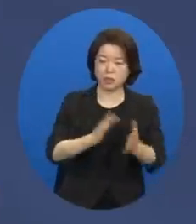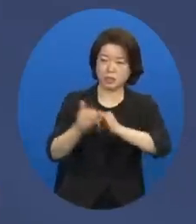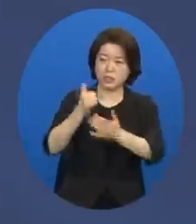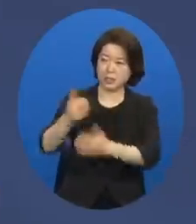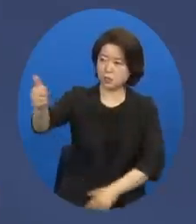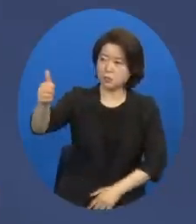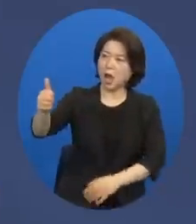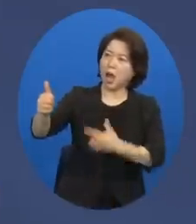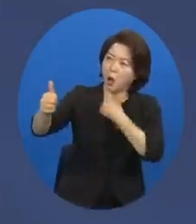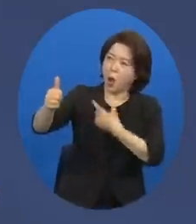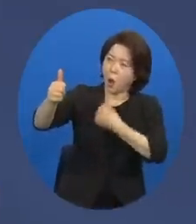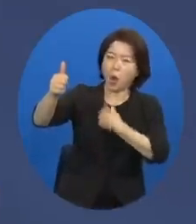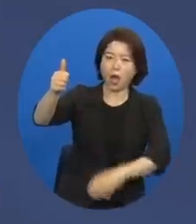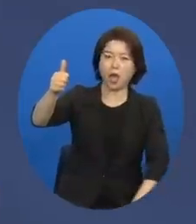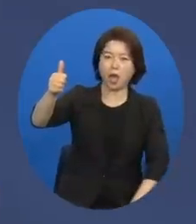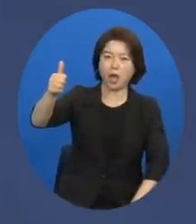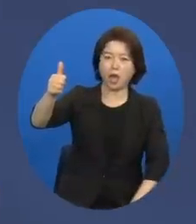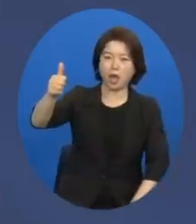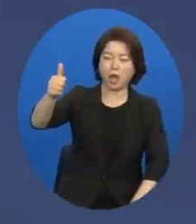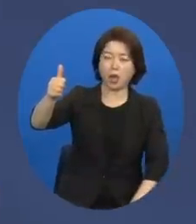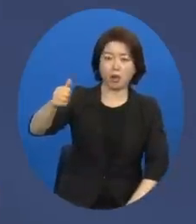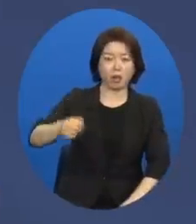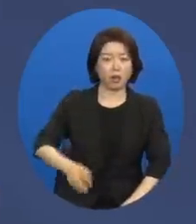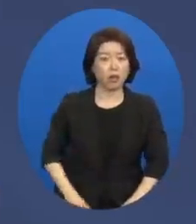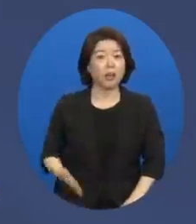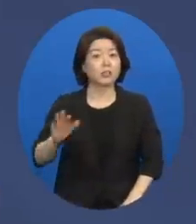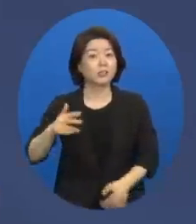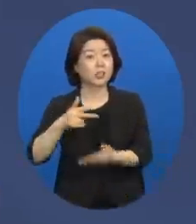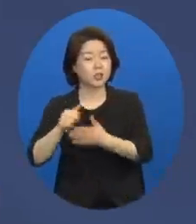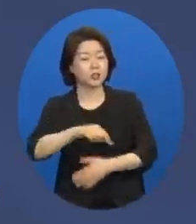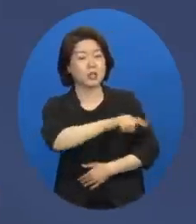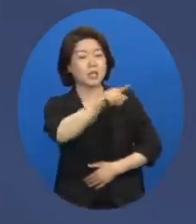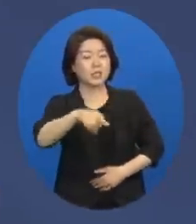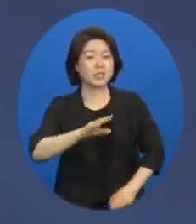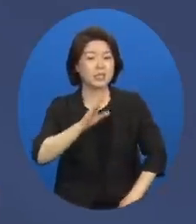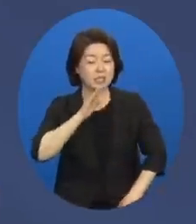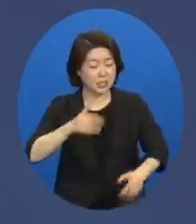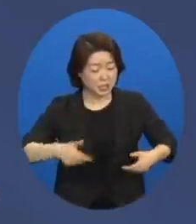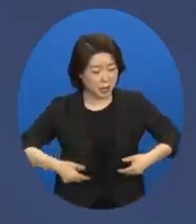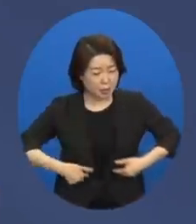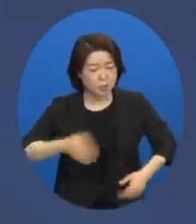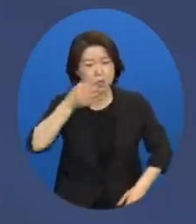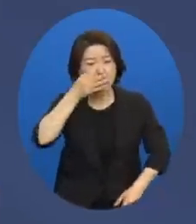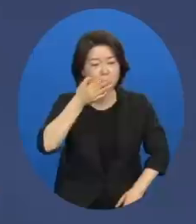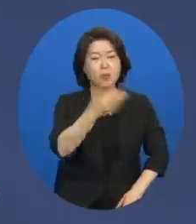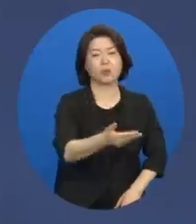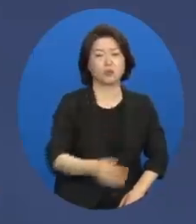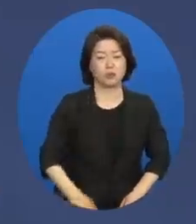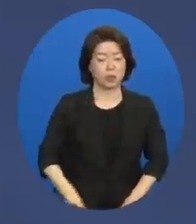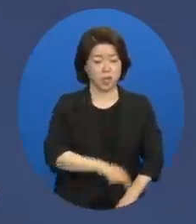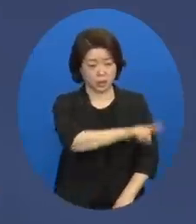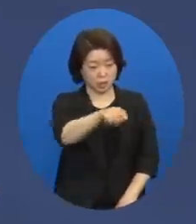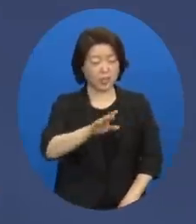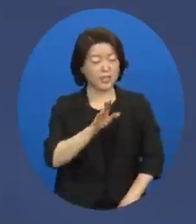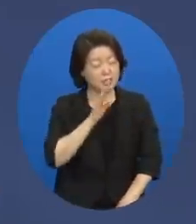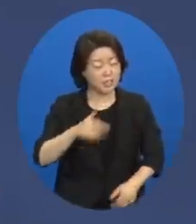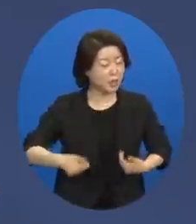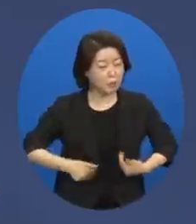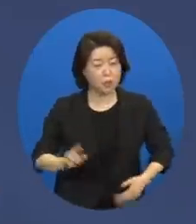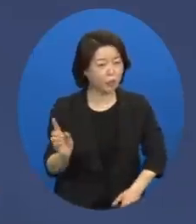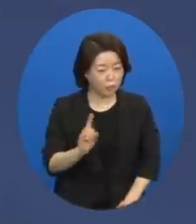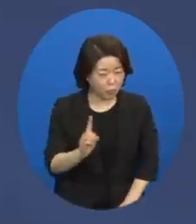짓고 그 도움을 받으려고 왔어요. 근데 주님께서 그들의 진짜 필요를 보여주셨습니다. 너희에게 정말 필요한